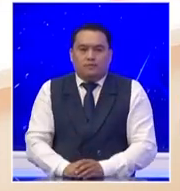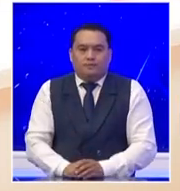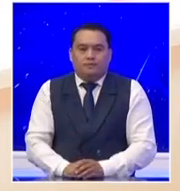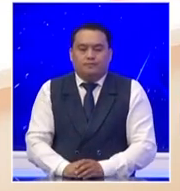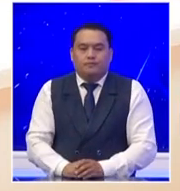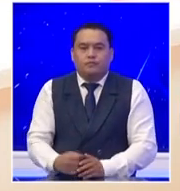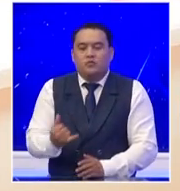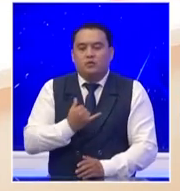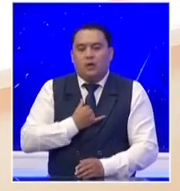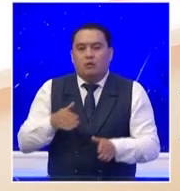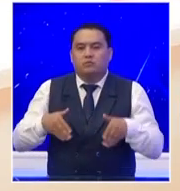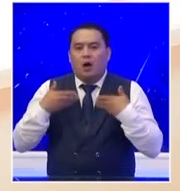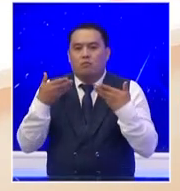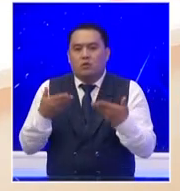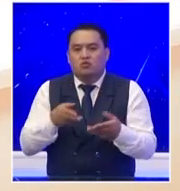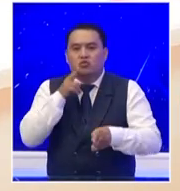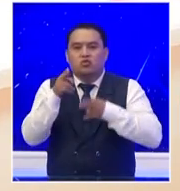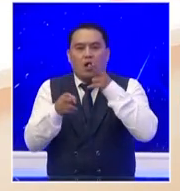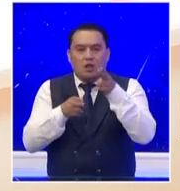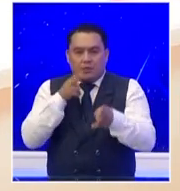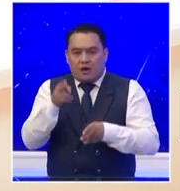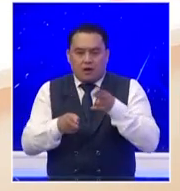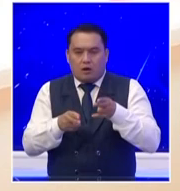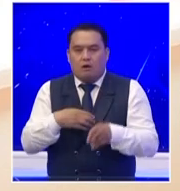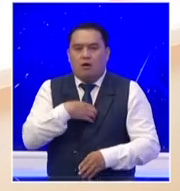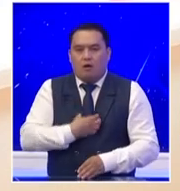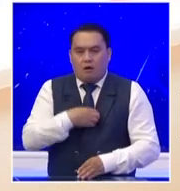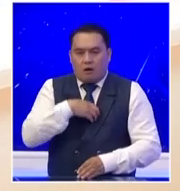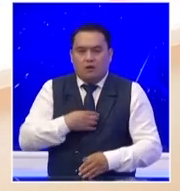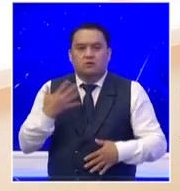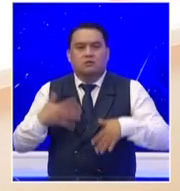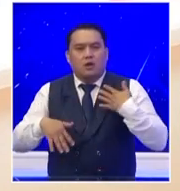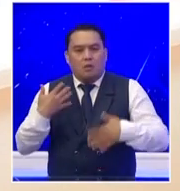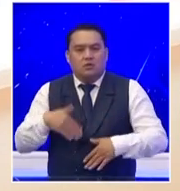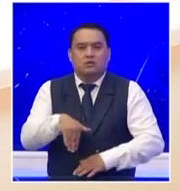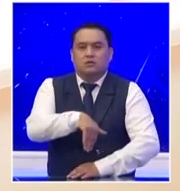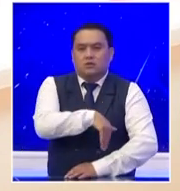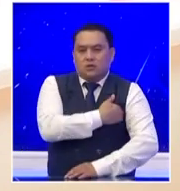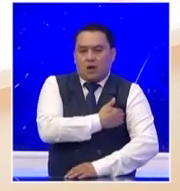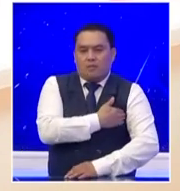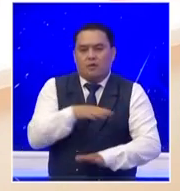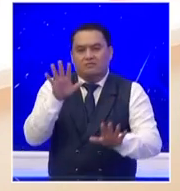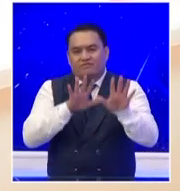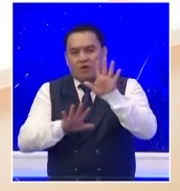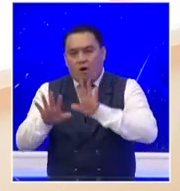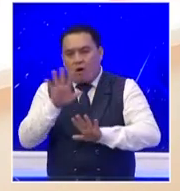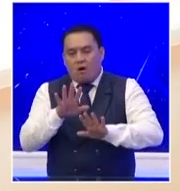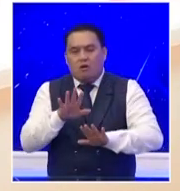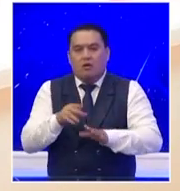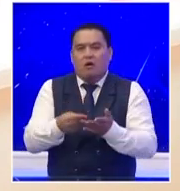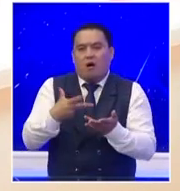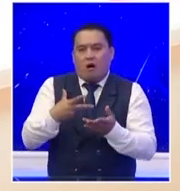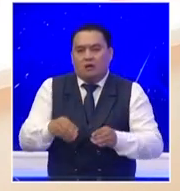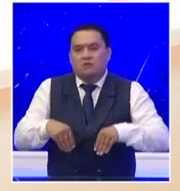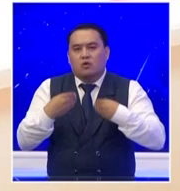основном обращаются, у кого жалобы сейчас идет. Кашель, слабость, температура, недомогание, где бы анализы сдать.